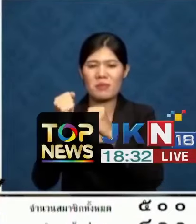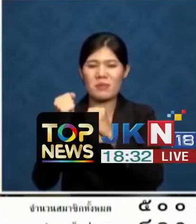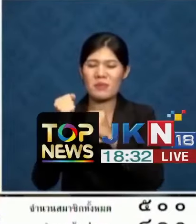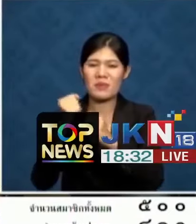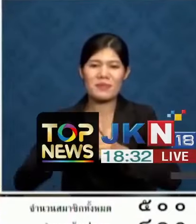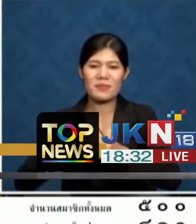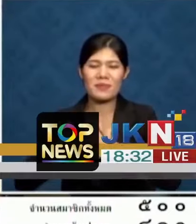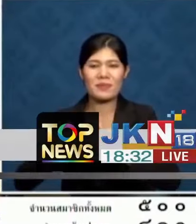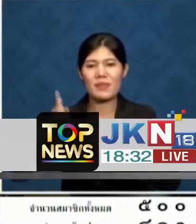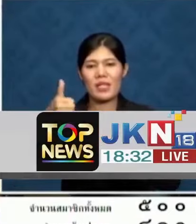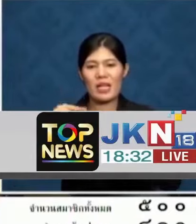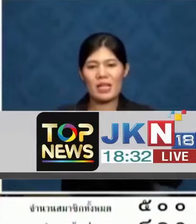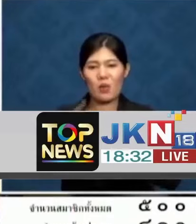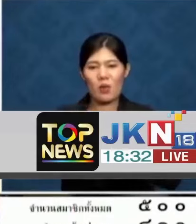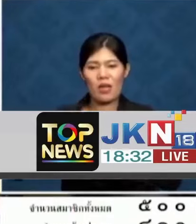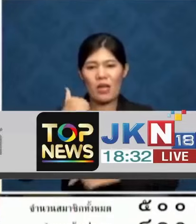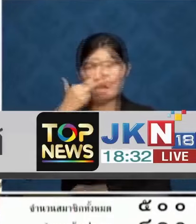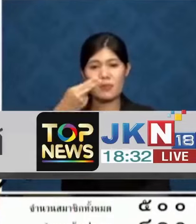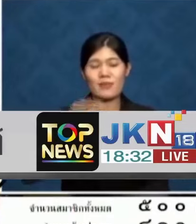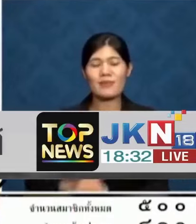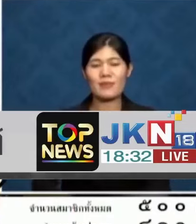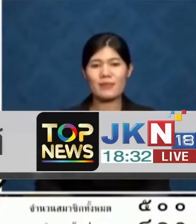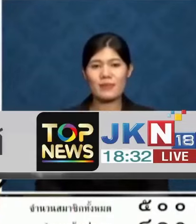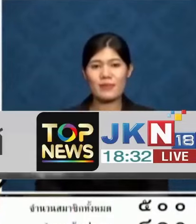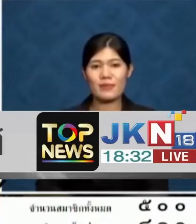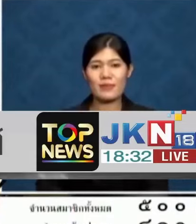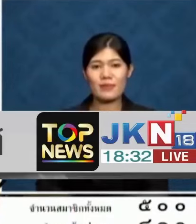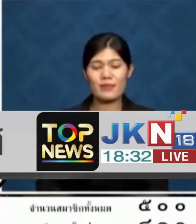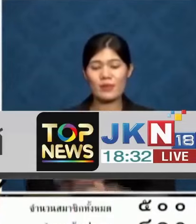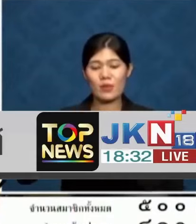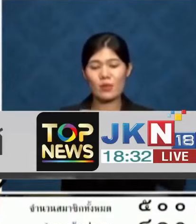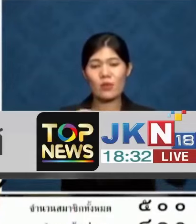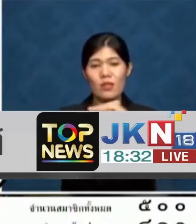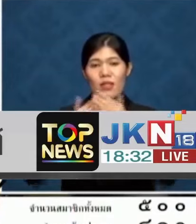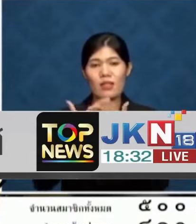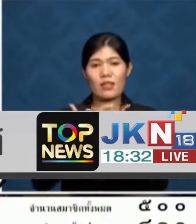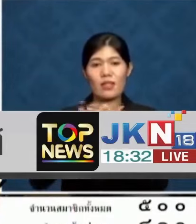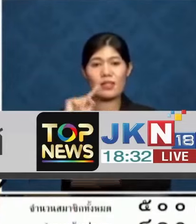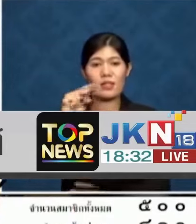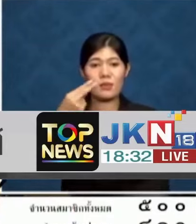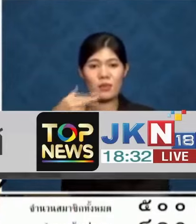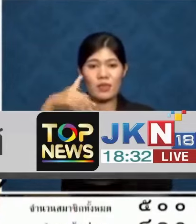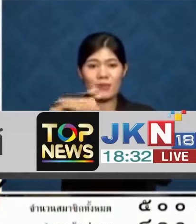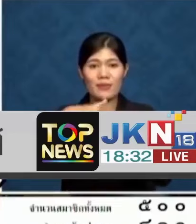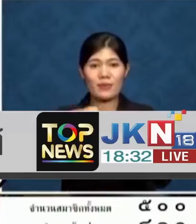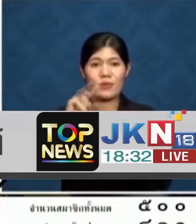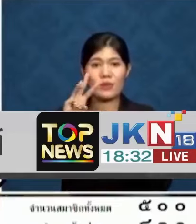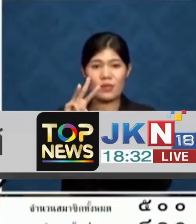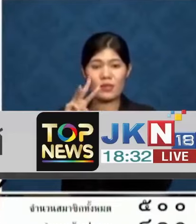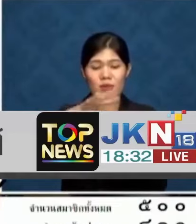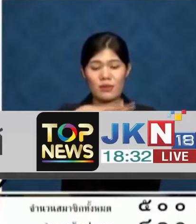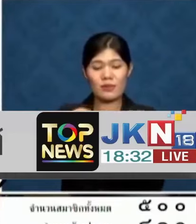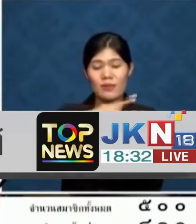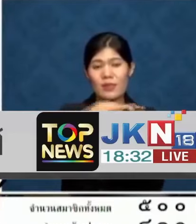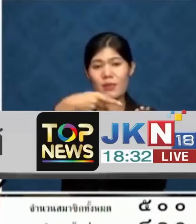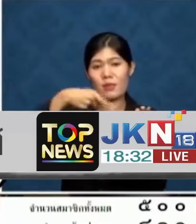ไม่ว่าแต่เสียหน้าไม่ได้ครับสำหรับโครงการดิจิตอลวอลเล็ตที่ปรากฏล่องรอยอยู่ในร่างพระราชบัญญั